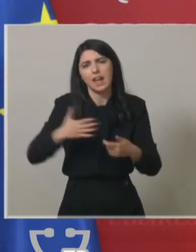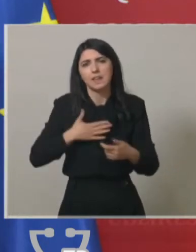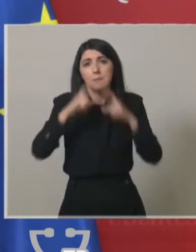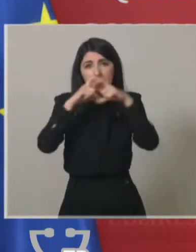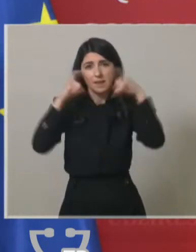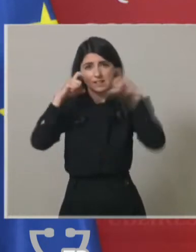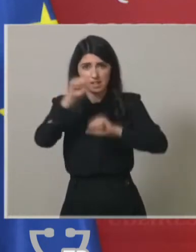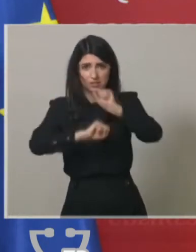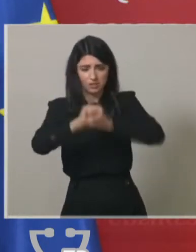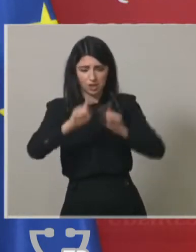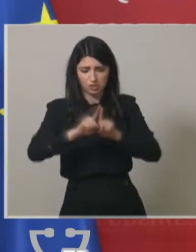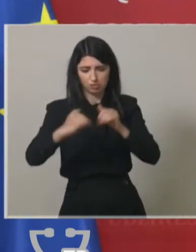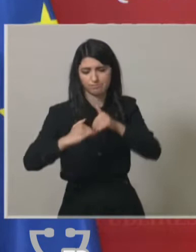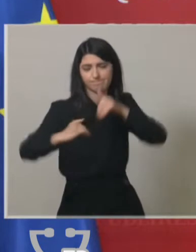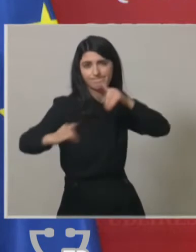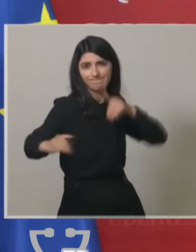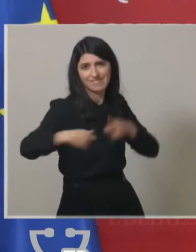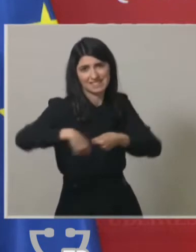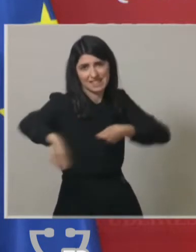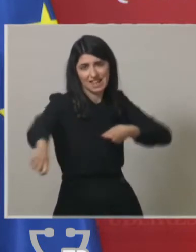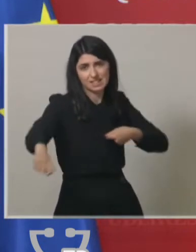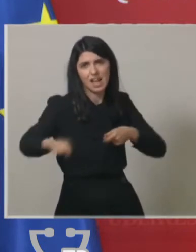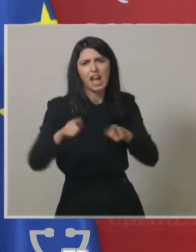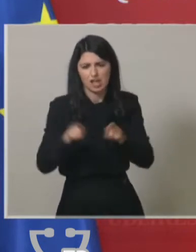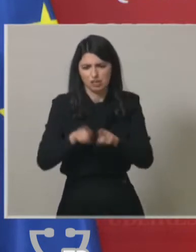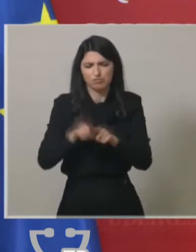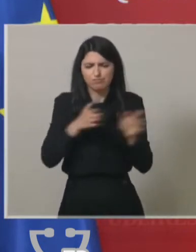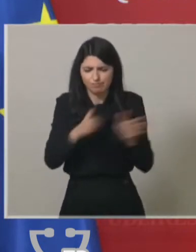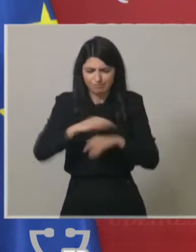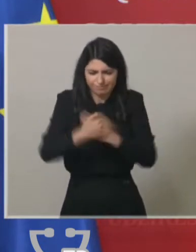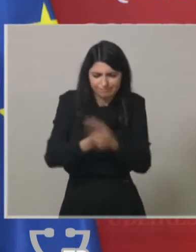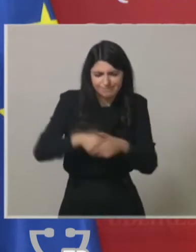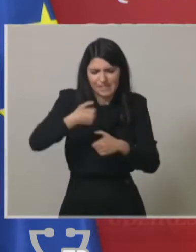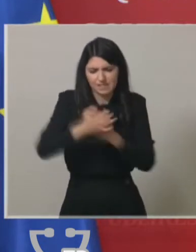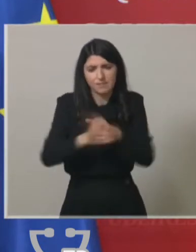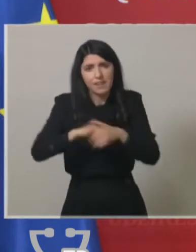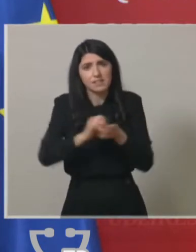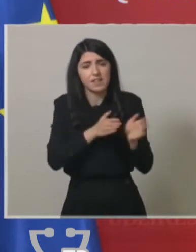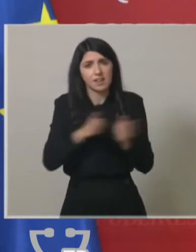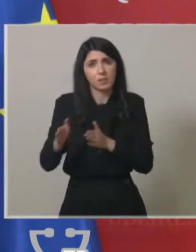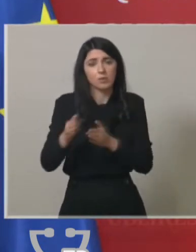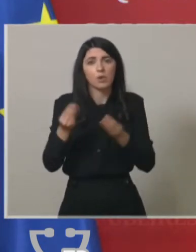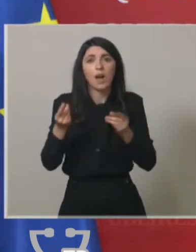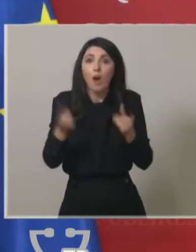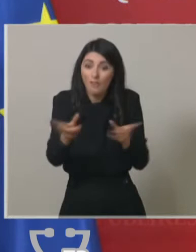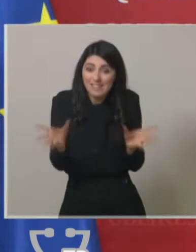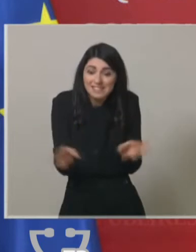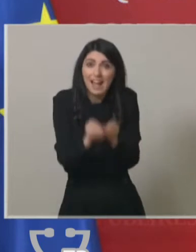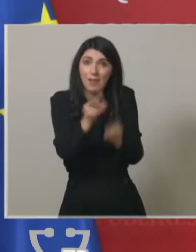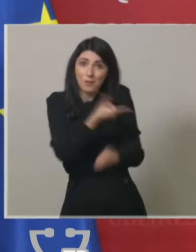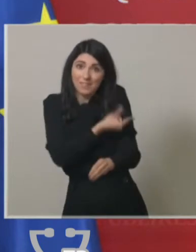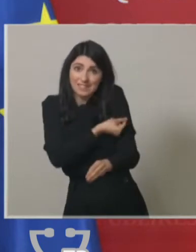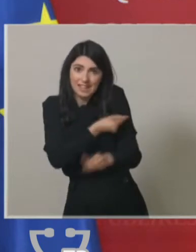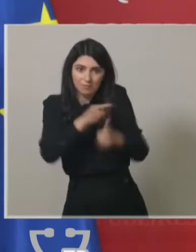маска, одржување на физичката дистанца, честото мијење, дезинфекција на раците, кои заедно со вакцинацијата ќе овозможат